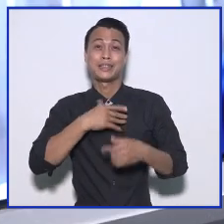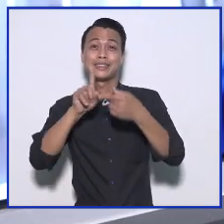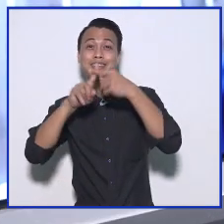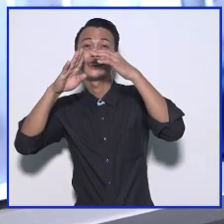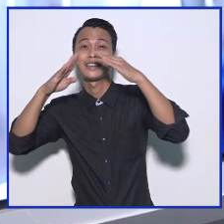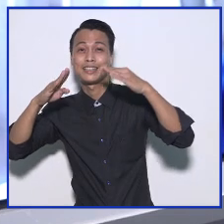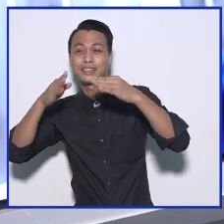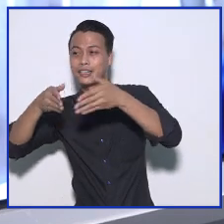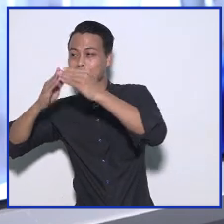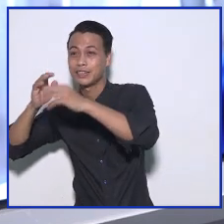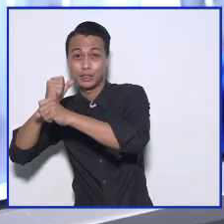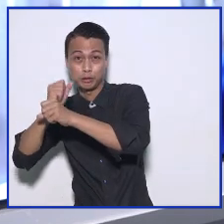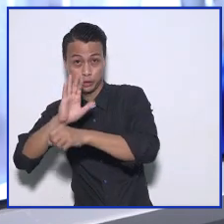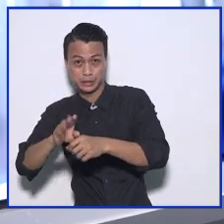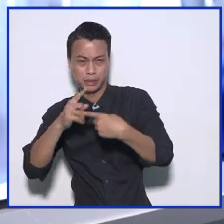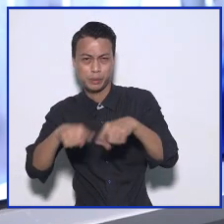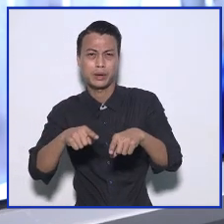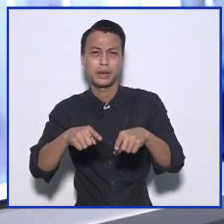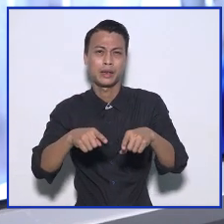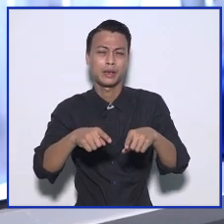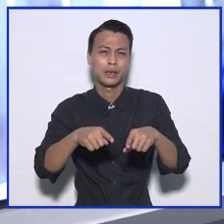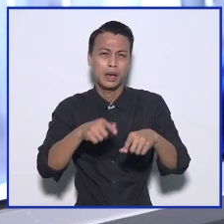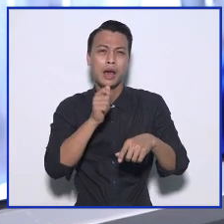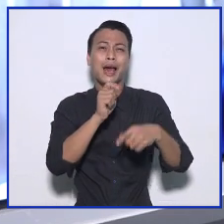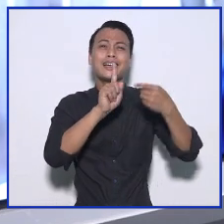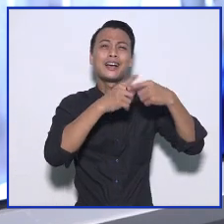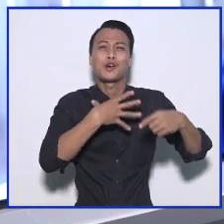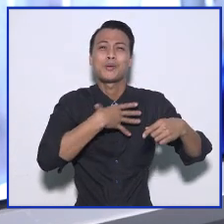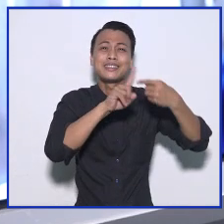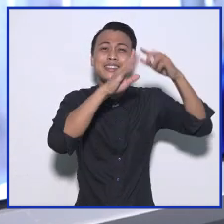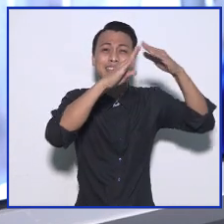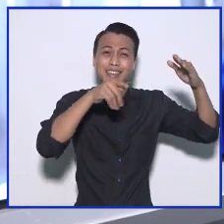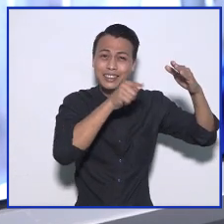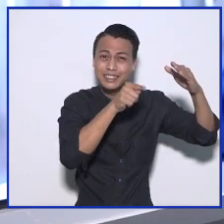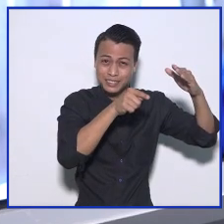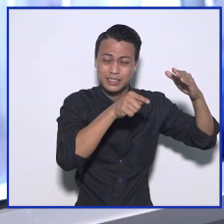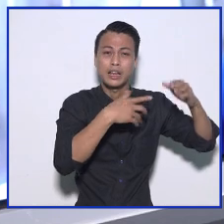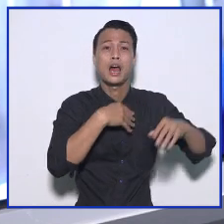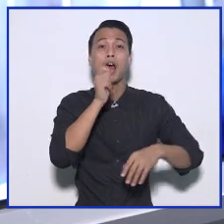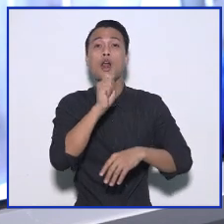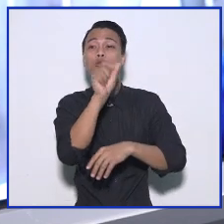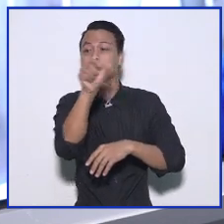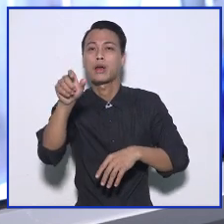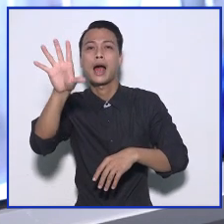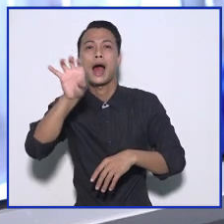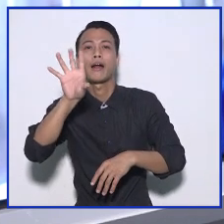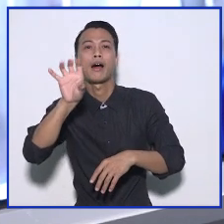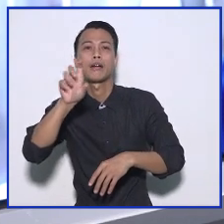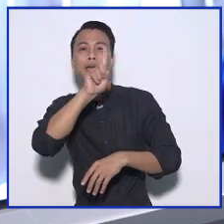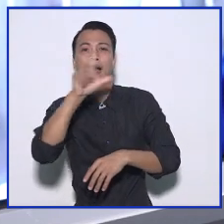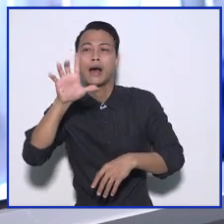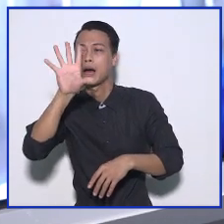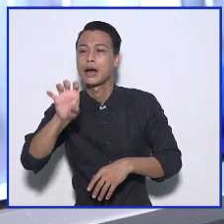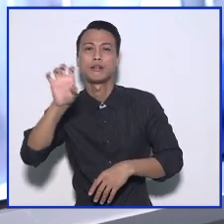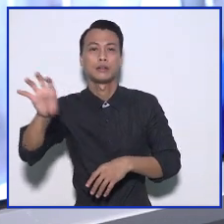ပါတယ်ဒါပေမဲ့တကယ်ကြေကြတော့ဟိုကဲဝဲစေကံလေးကျွန်တော်တို့ insurance လို့ပါပဲလူသမားတရားဝန်ထမ်းတရားကို5,000နဲ့အစိုးရပေးလိုက်တယ်ဟို